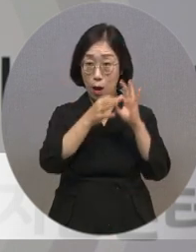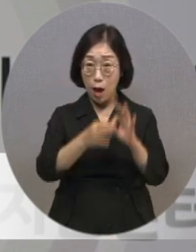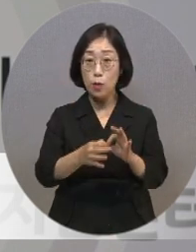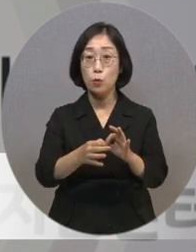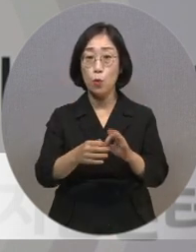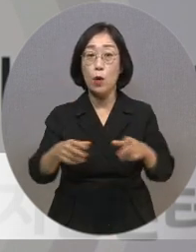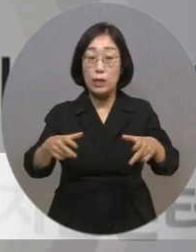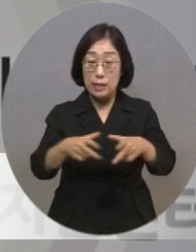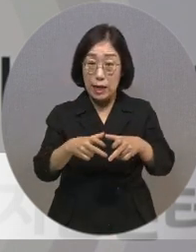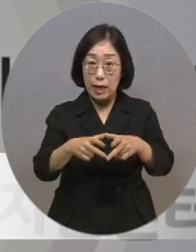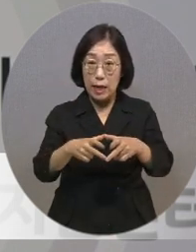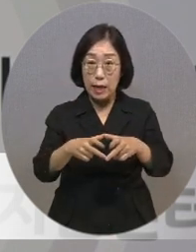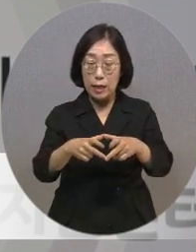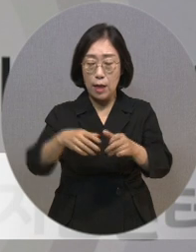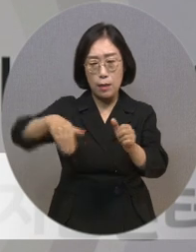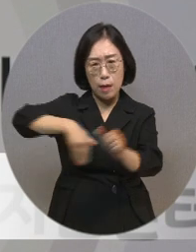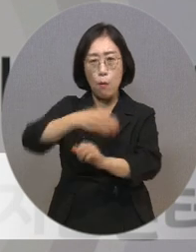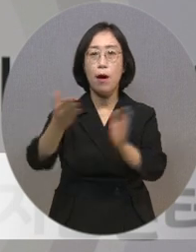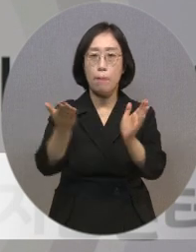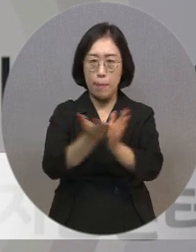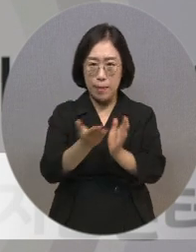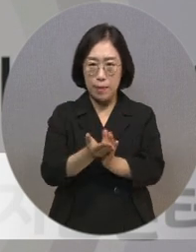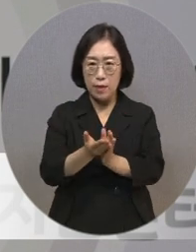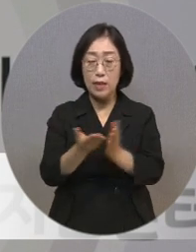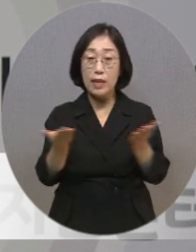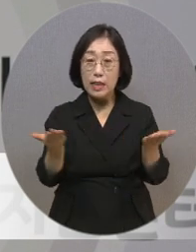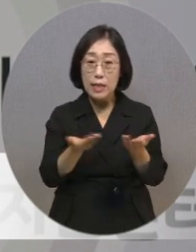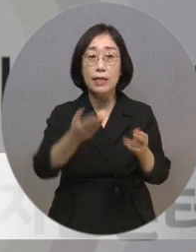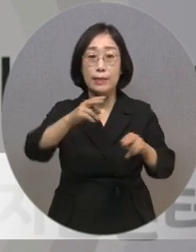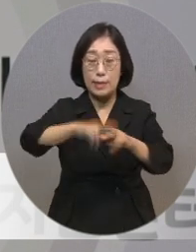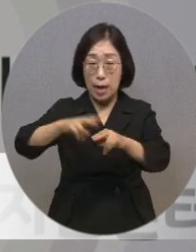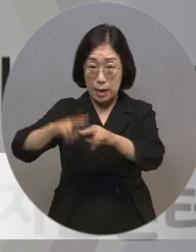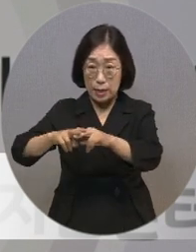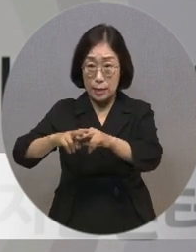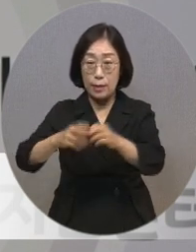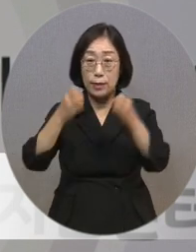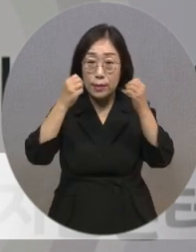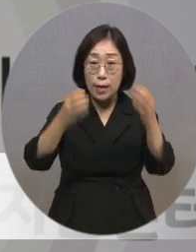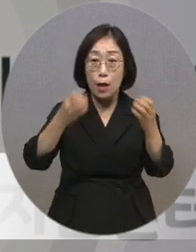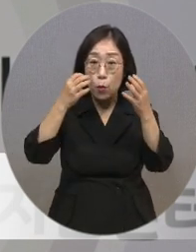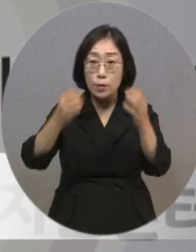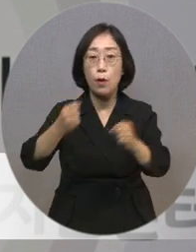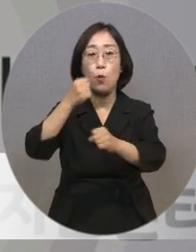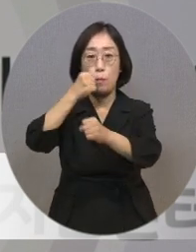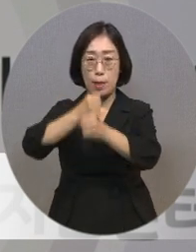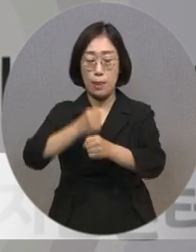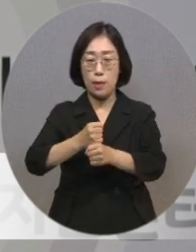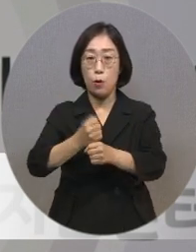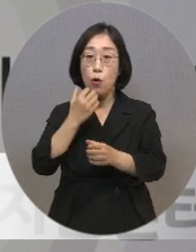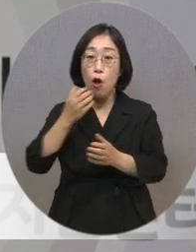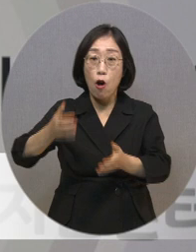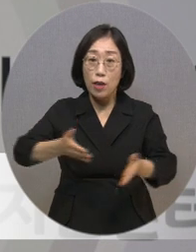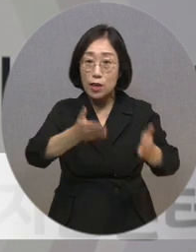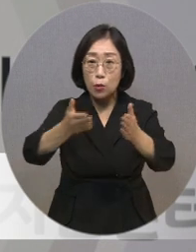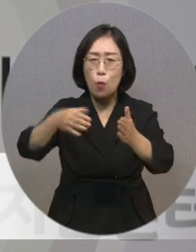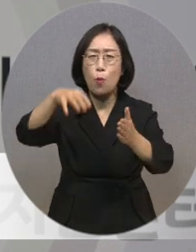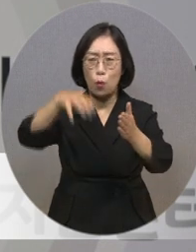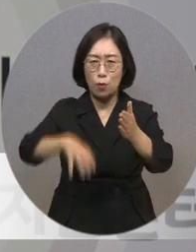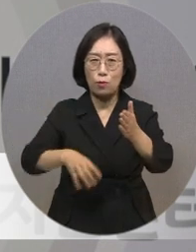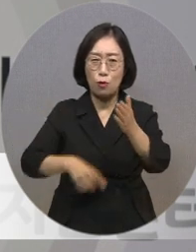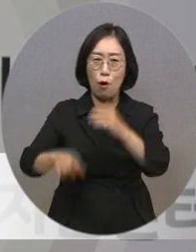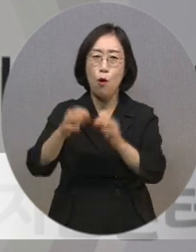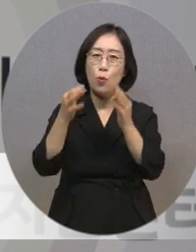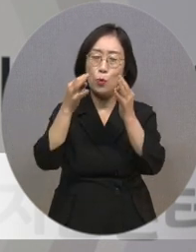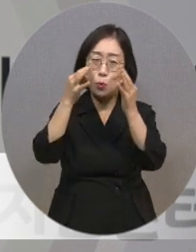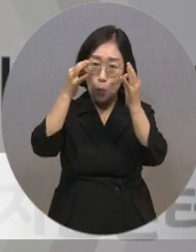발달장애인 직무에 맞는 그런 어떤 자립을 위한 그런 일자리 개발을 위해서 경기도에서 많은 노력을 할 것을